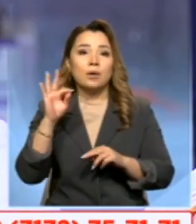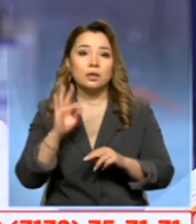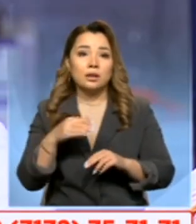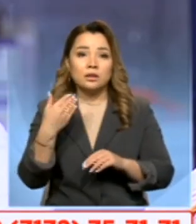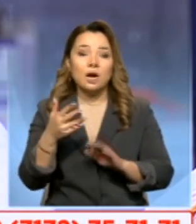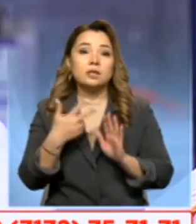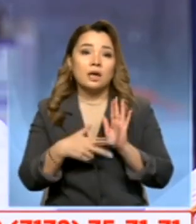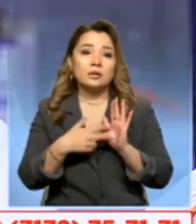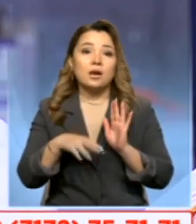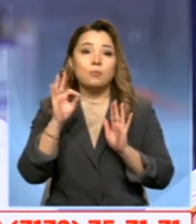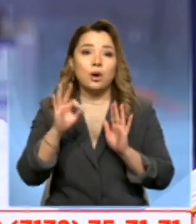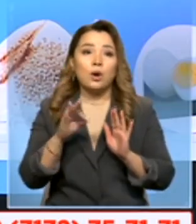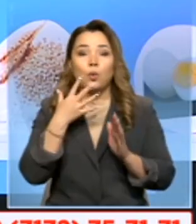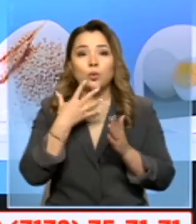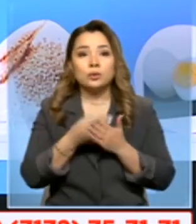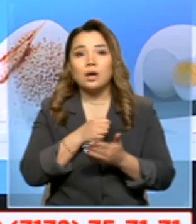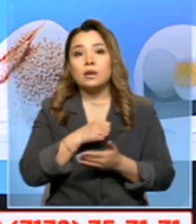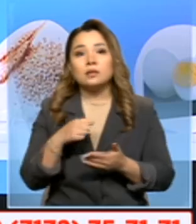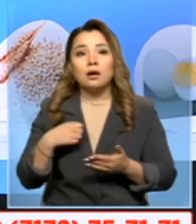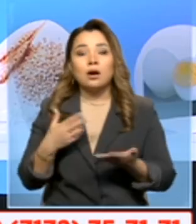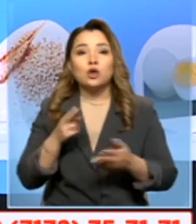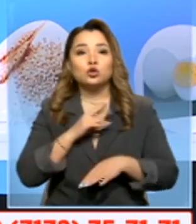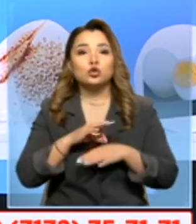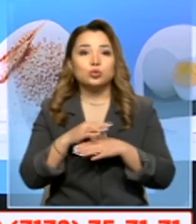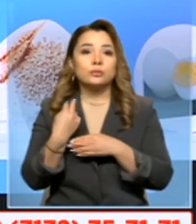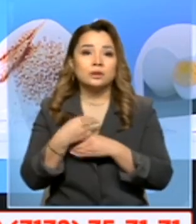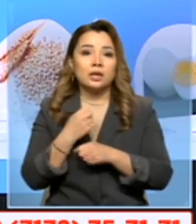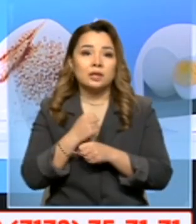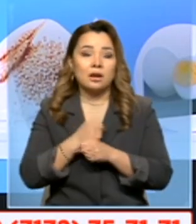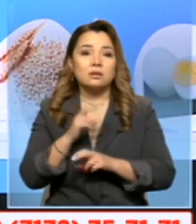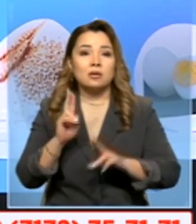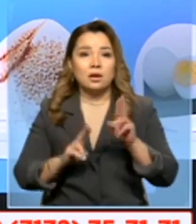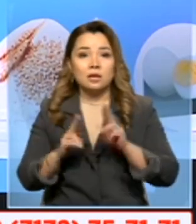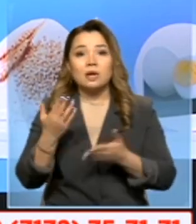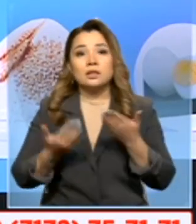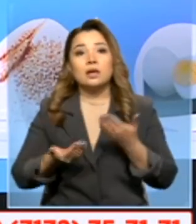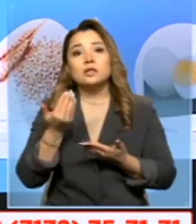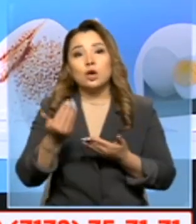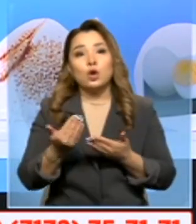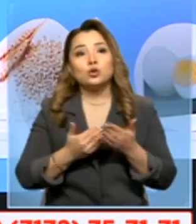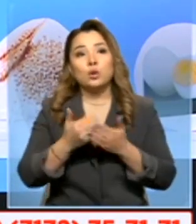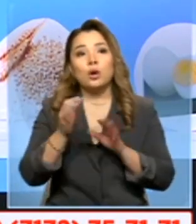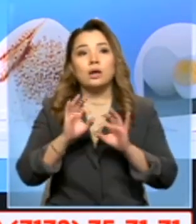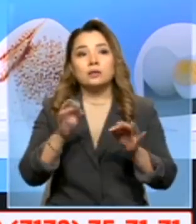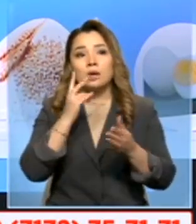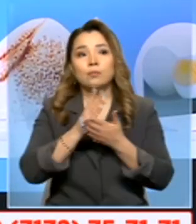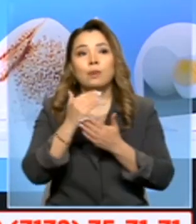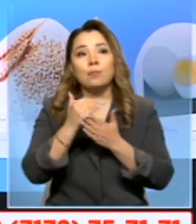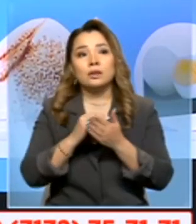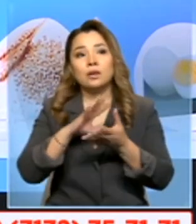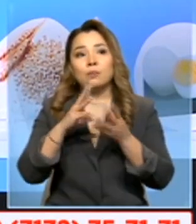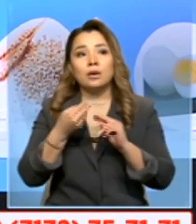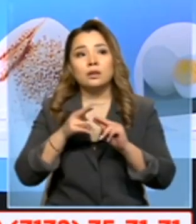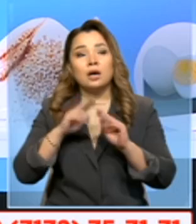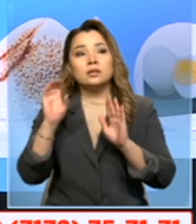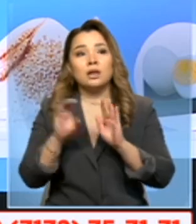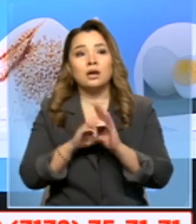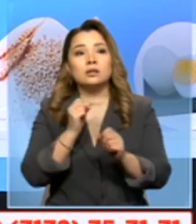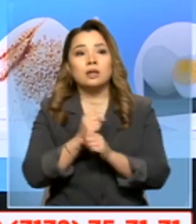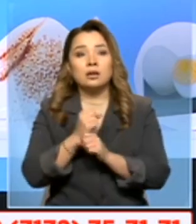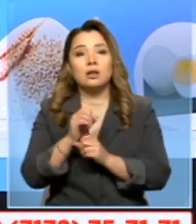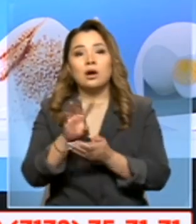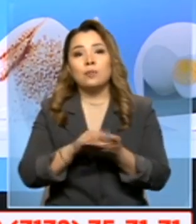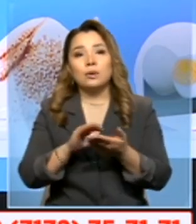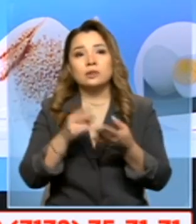дәріге, 80% ол сіздің өзіңізбен қалай жұмыс жасауыңызда. Сол үшін егер сіз жоғарыда бүкіл бағдарлама бойынша айттық, оны қайталамай